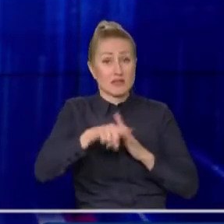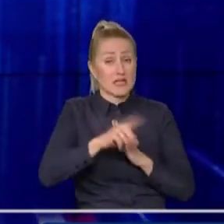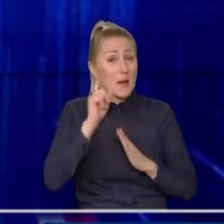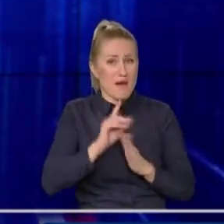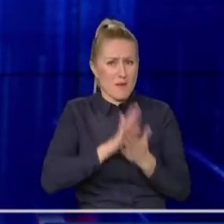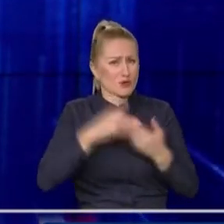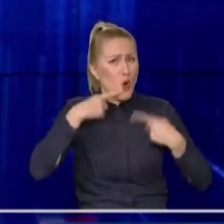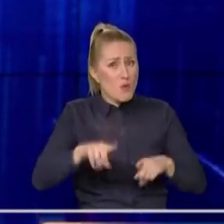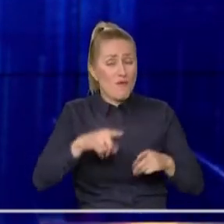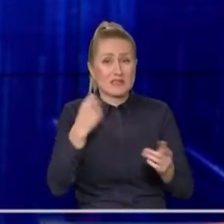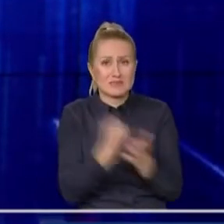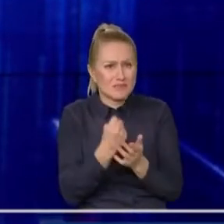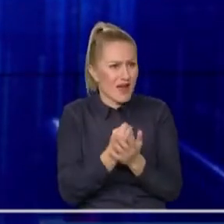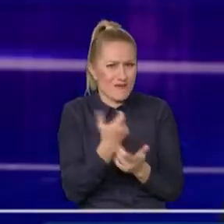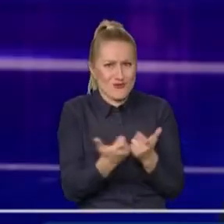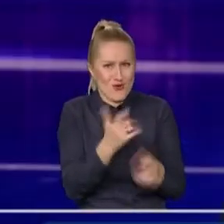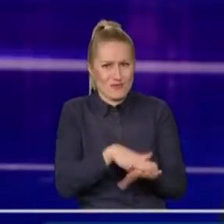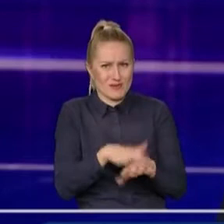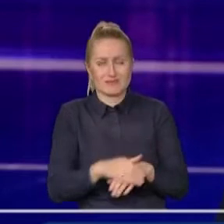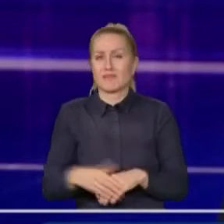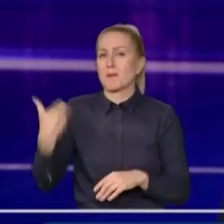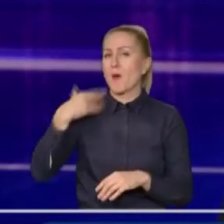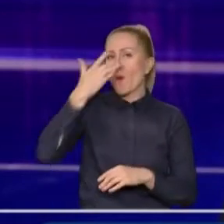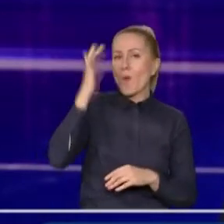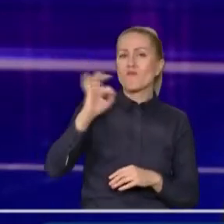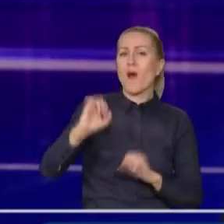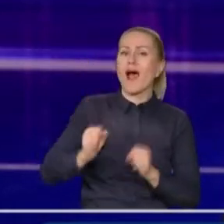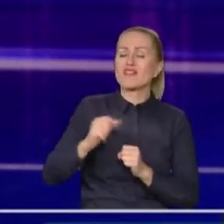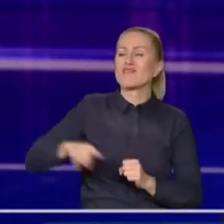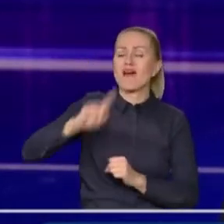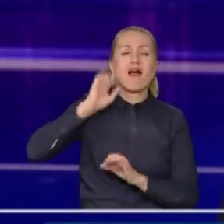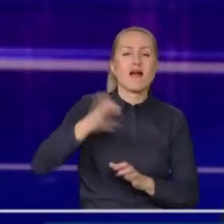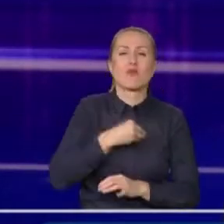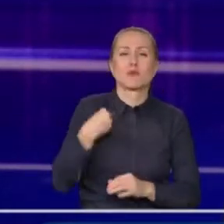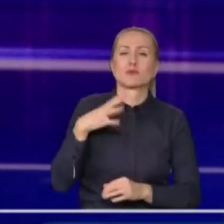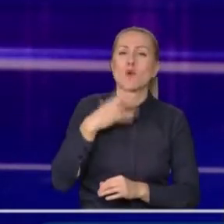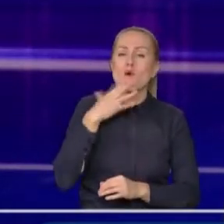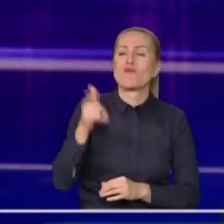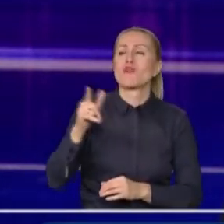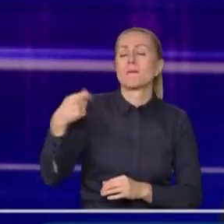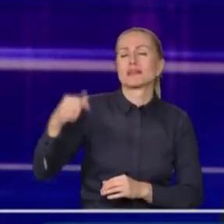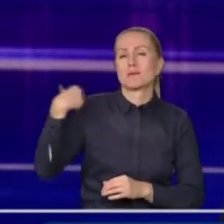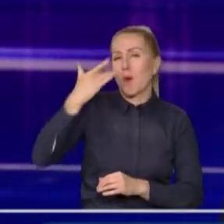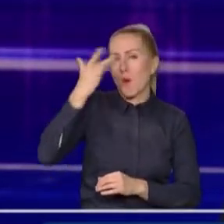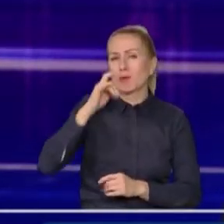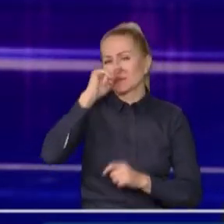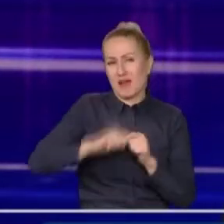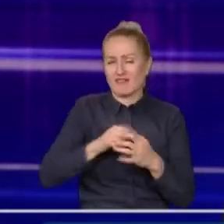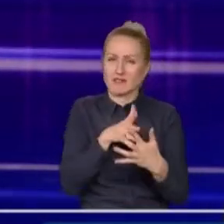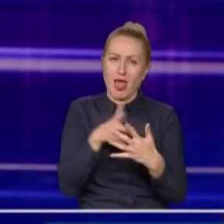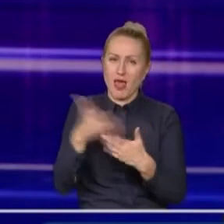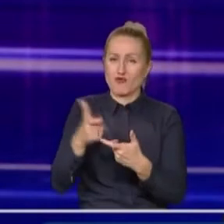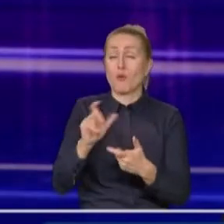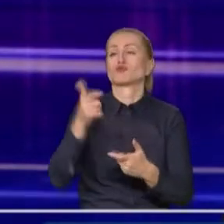nieodpowiedzialny sposób podchodzić do tych spraw. Jeden z białoruskich aktywistów na antenie Polskiego Radia mówił o tym, że Łukaszenka testuje. Na ile może sobie pozwolić? Co